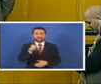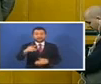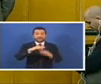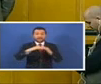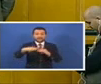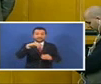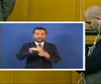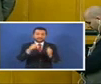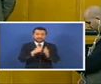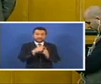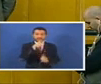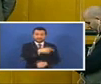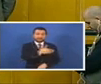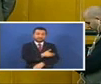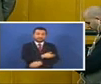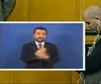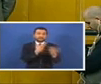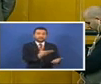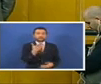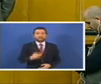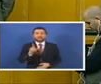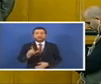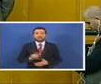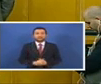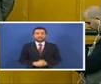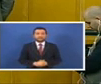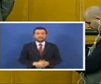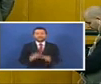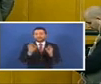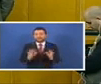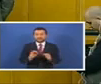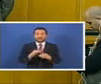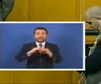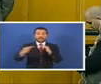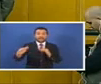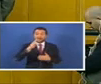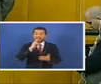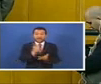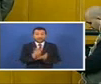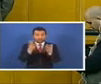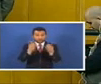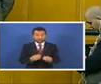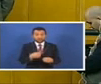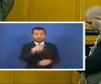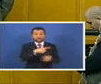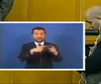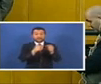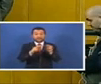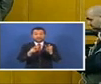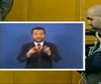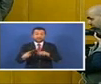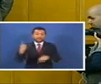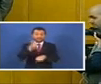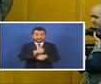halkın arasındadır, halka hizmet etmekten geçer. Yine halkın iradesiyle parlamentoya